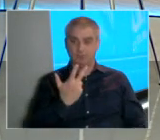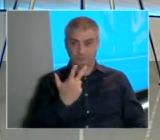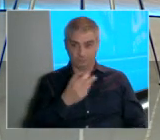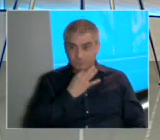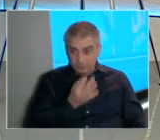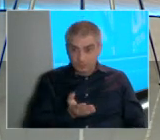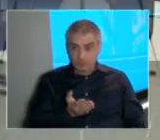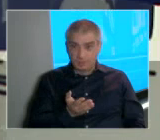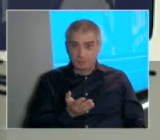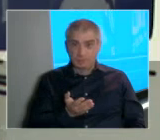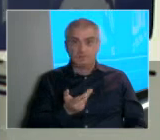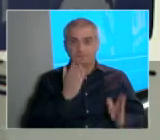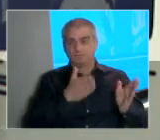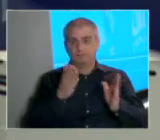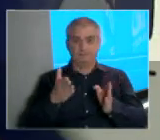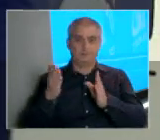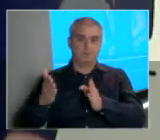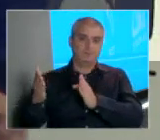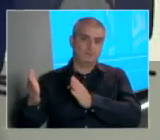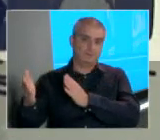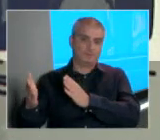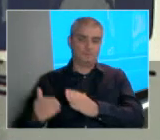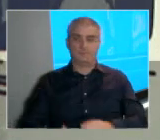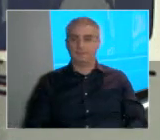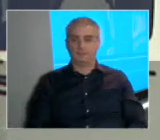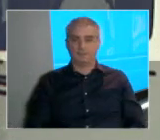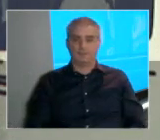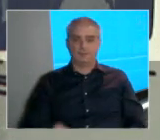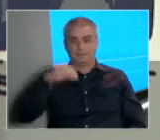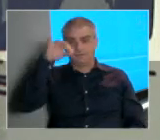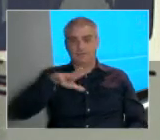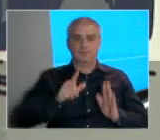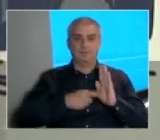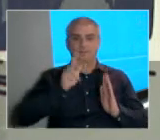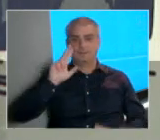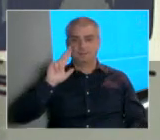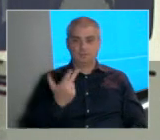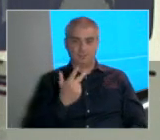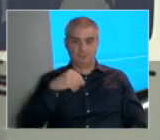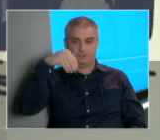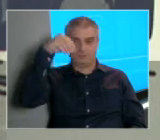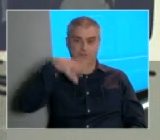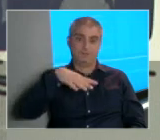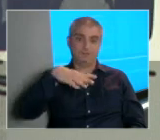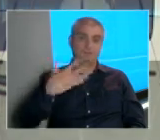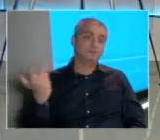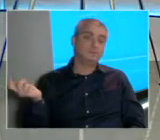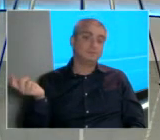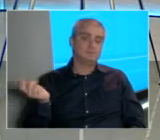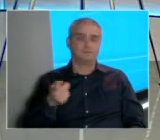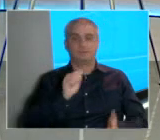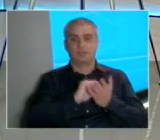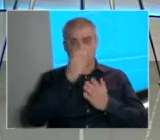אורי פינק, כאשר הוא מסתכל על אותו אזרח שמטיל בפעם השלישית פתק בקלפי.